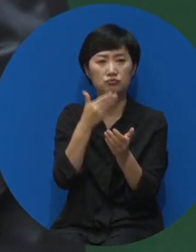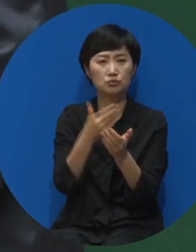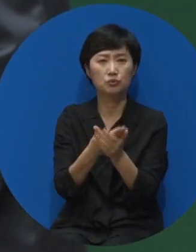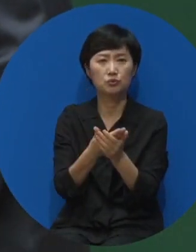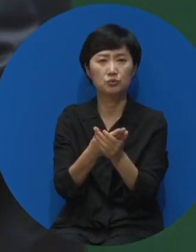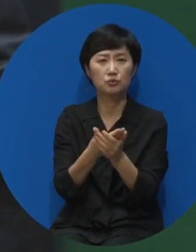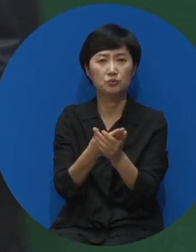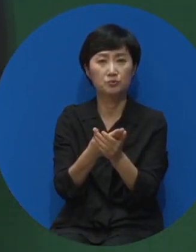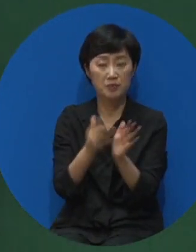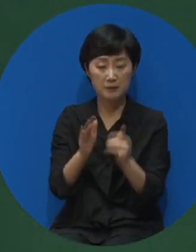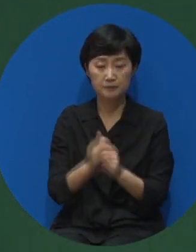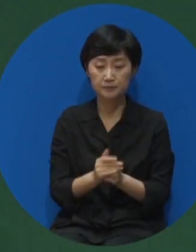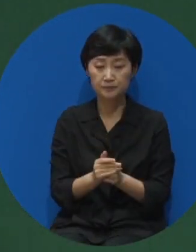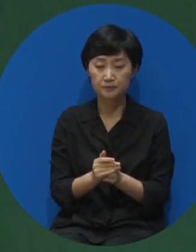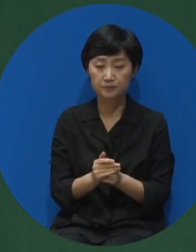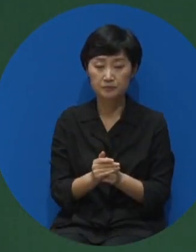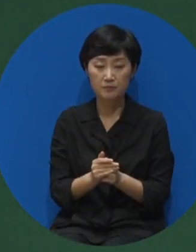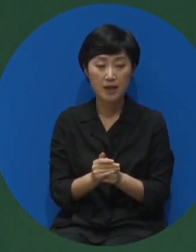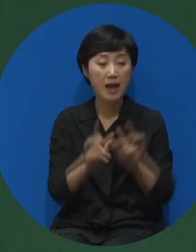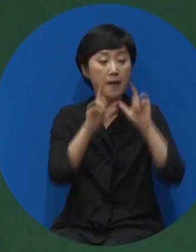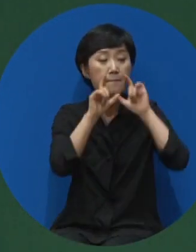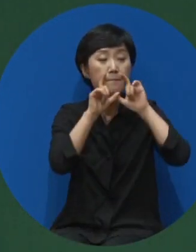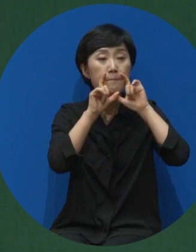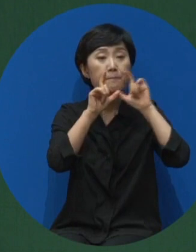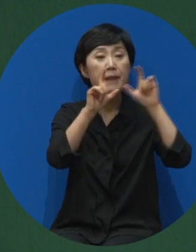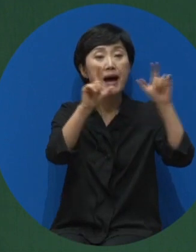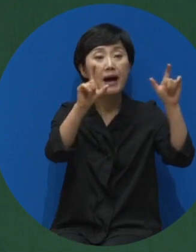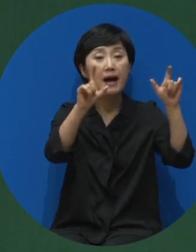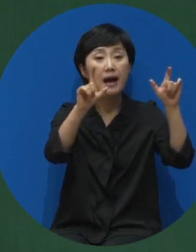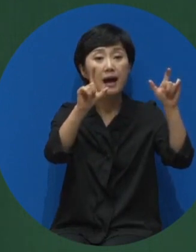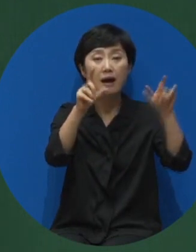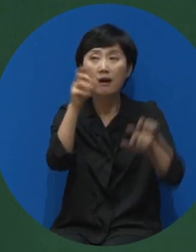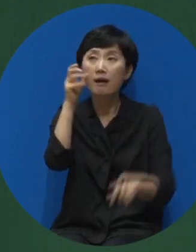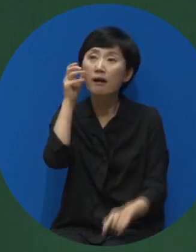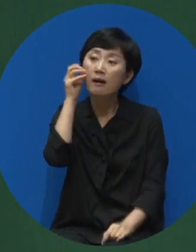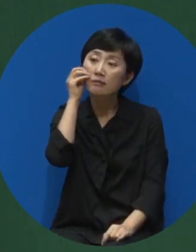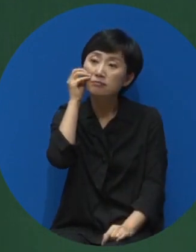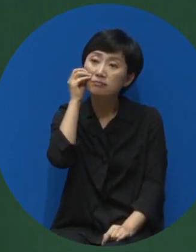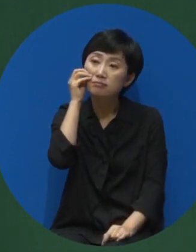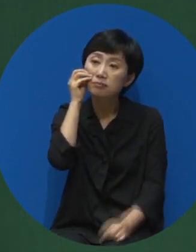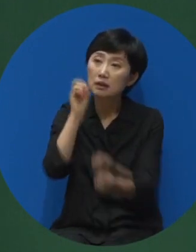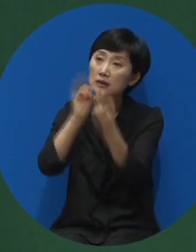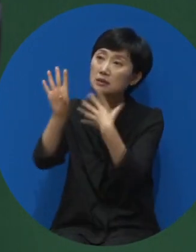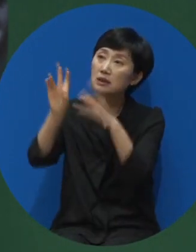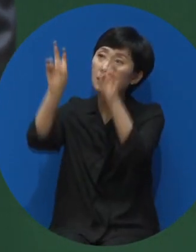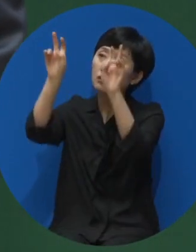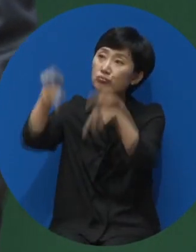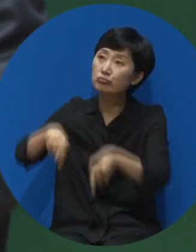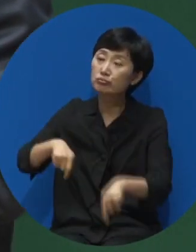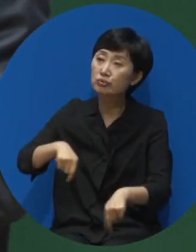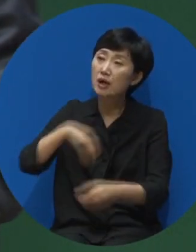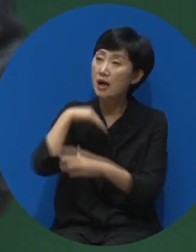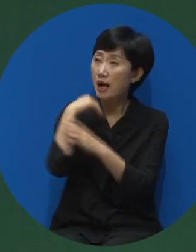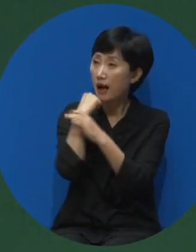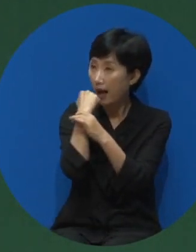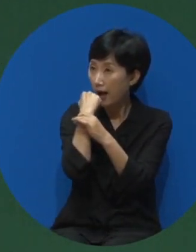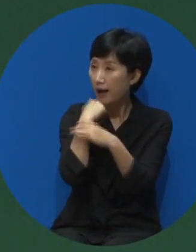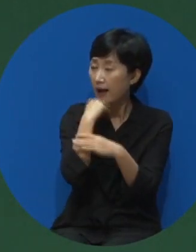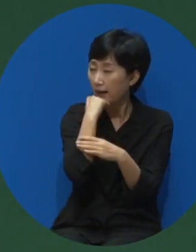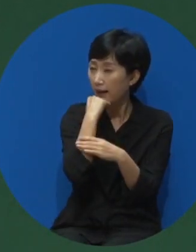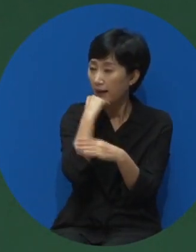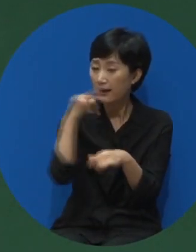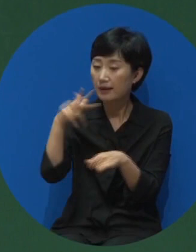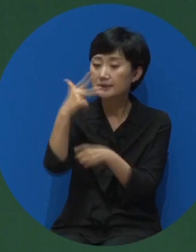ではこちらで全てがわかるようになりました。 700년 동안에는 소식이 없으니까 응답이 있다고 생각 못 하잖아요. 700년간